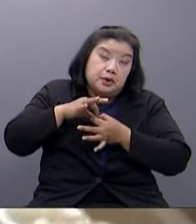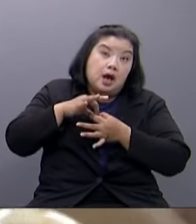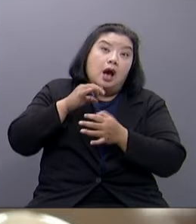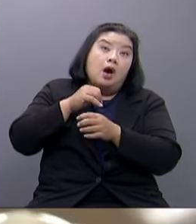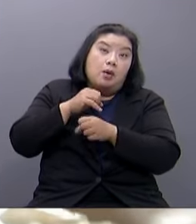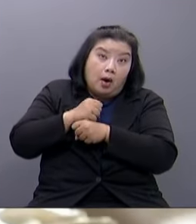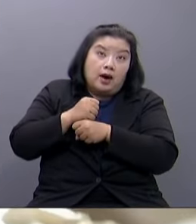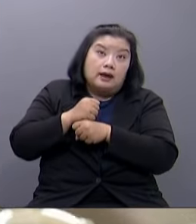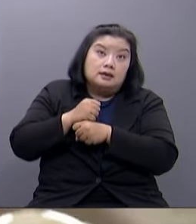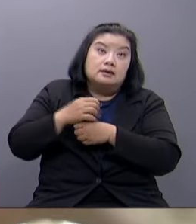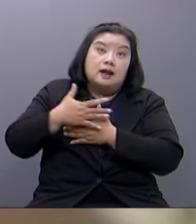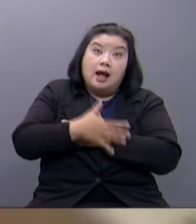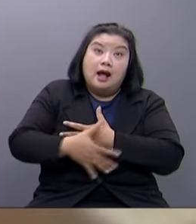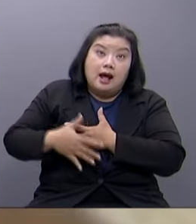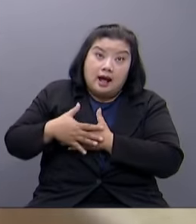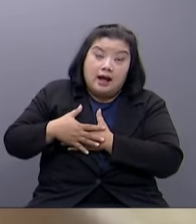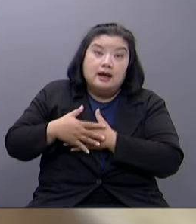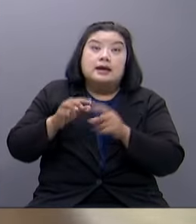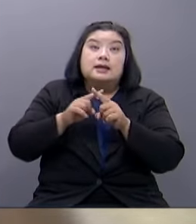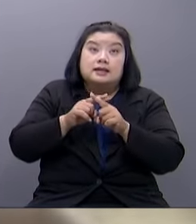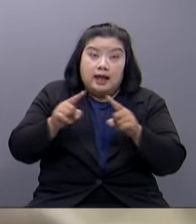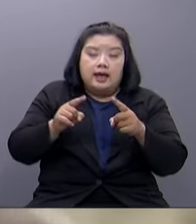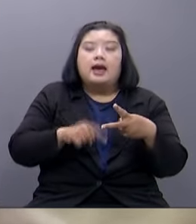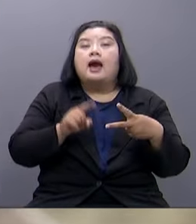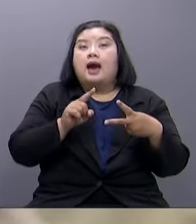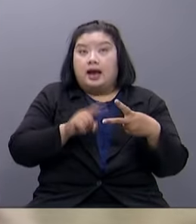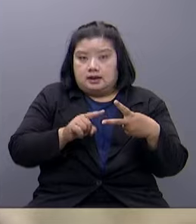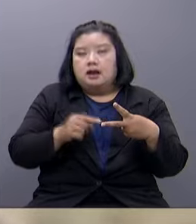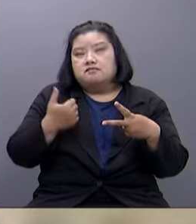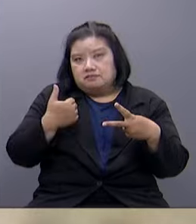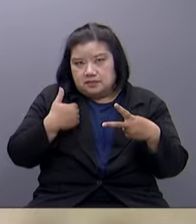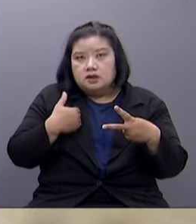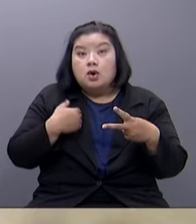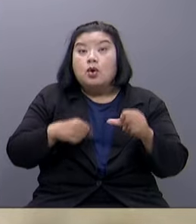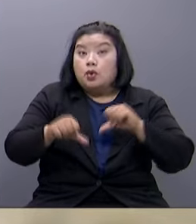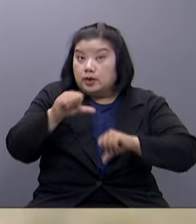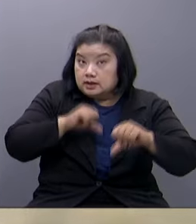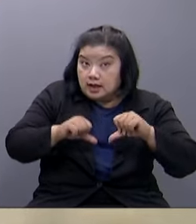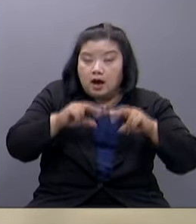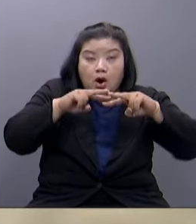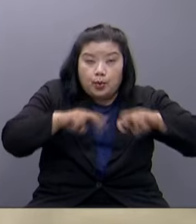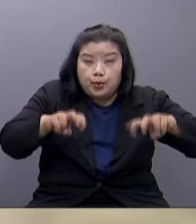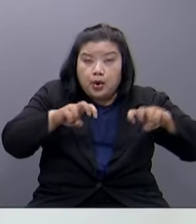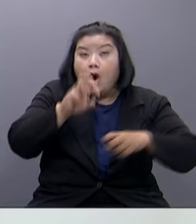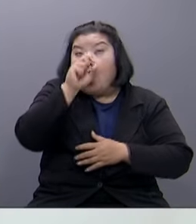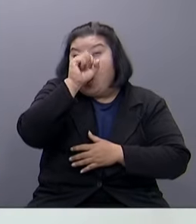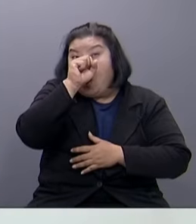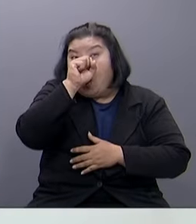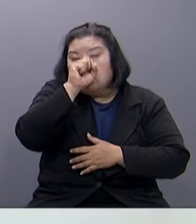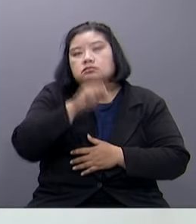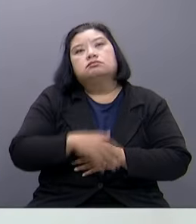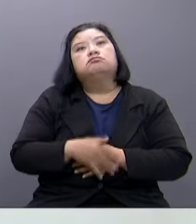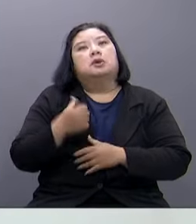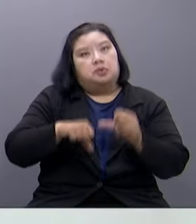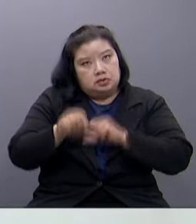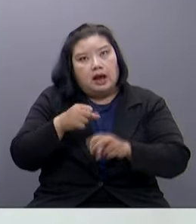วของเราเกิดอนตรายต่างมาคำนตเคมีเข้าขางตัวตี ंวจัยใปญจุบนหาย ตัวนักกส์มมยอีมาก